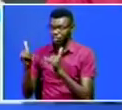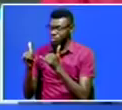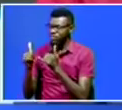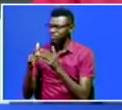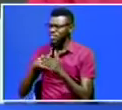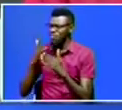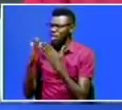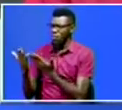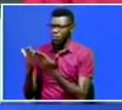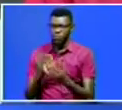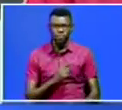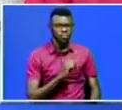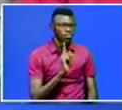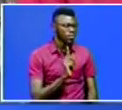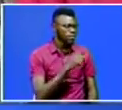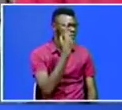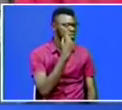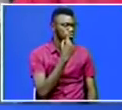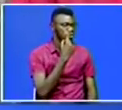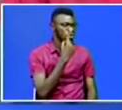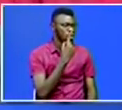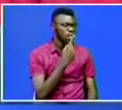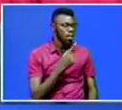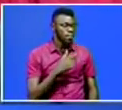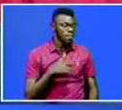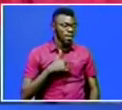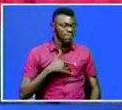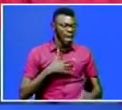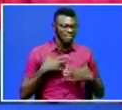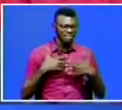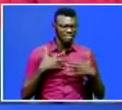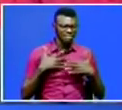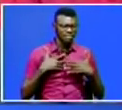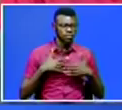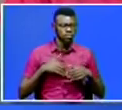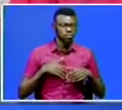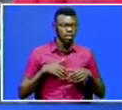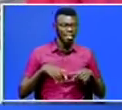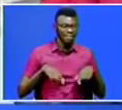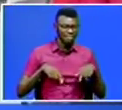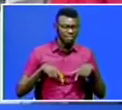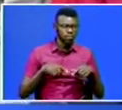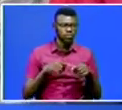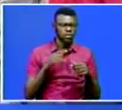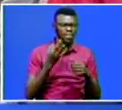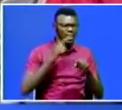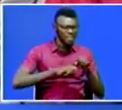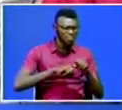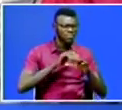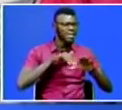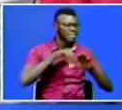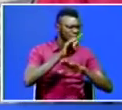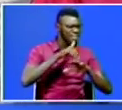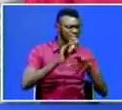tu. First of all, before I had the results, I was feeling very anxious. Yeah, I sent like 3 times still saying